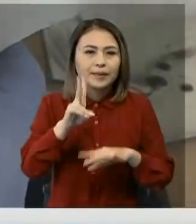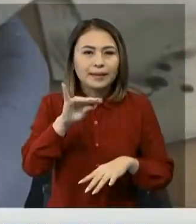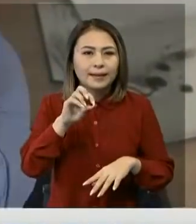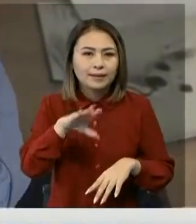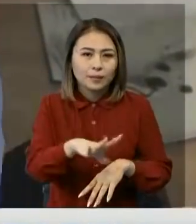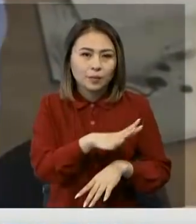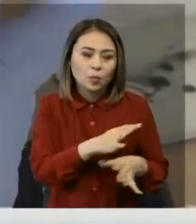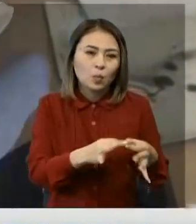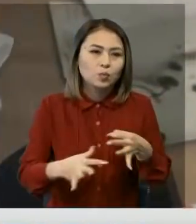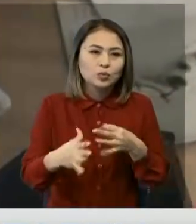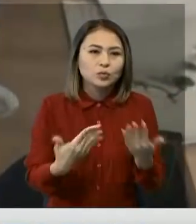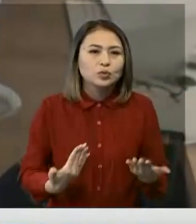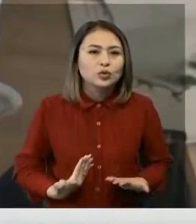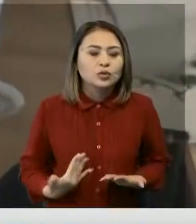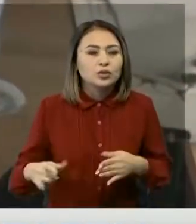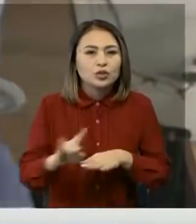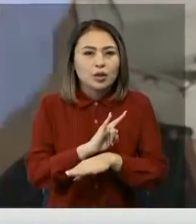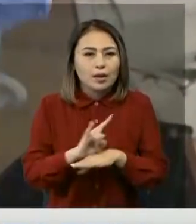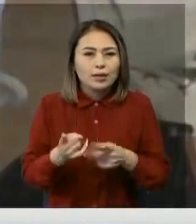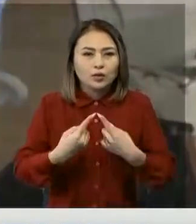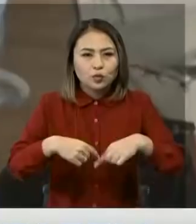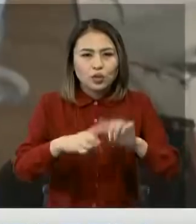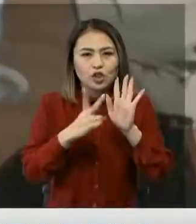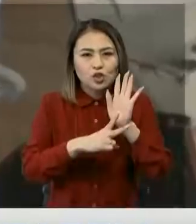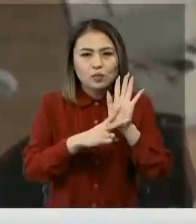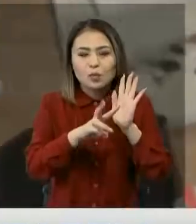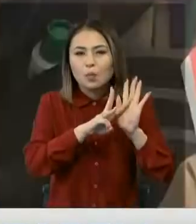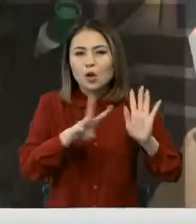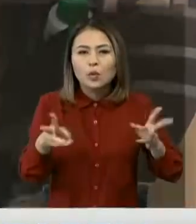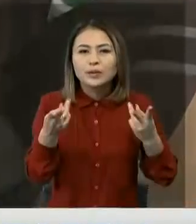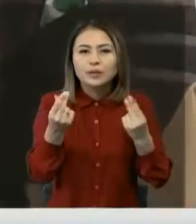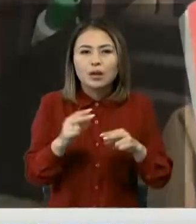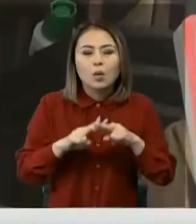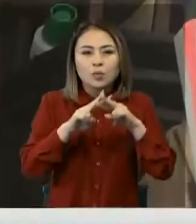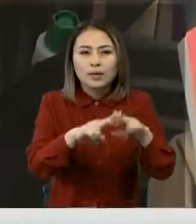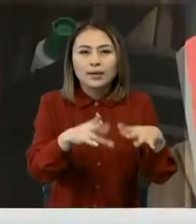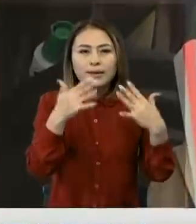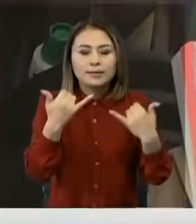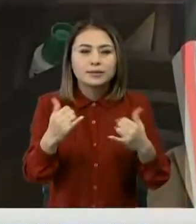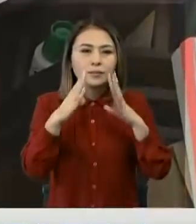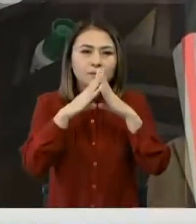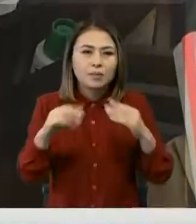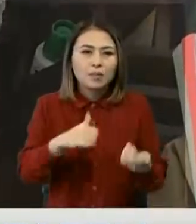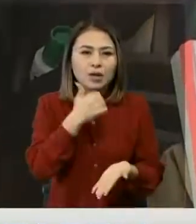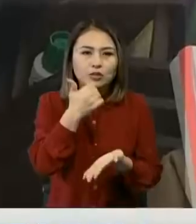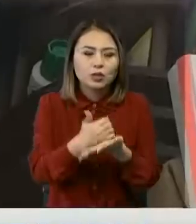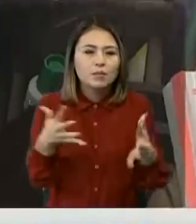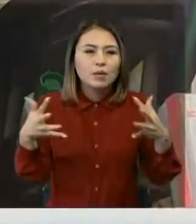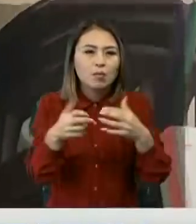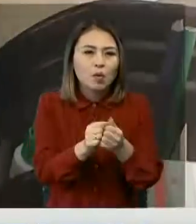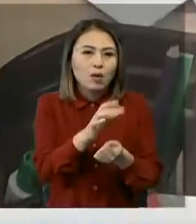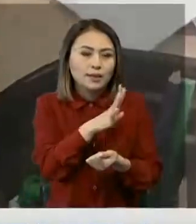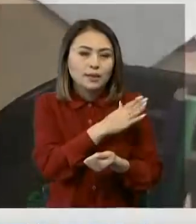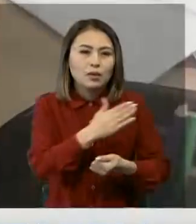тартқан. Облыс тұрғындары жалған ұйымға шамамен 70 миллион теңге аударған. Қазір пирамиданың басшысы ұсталып қамауға